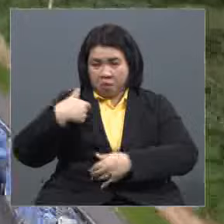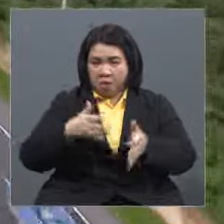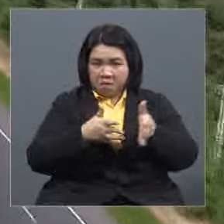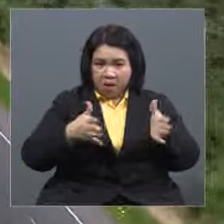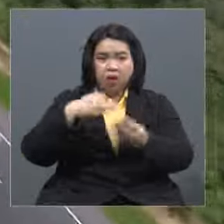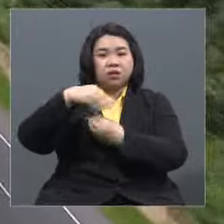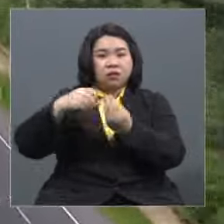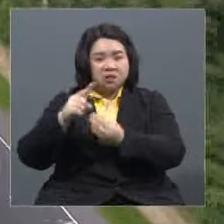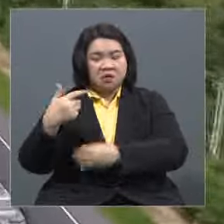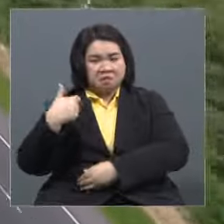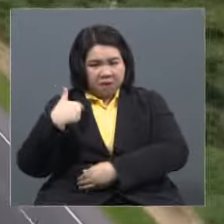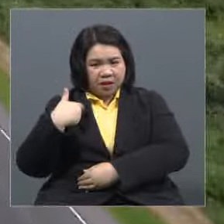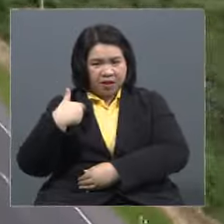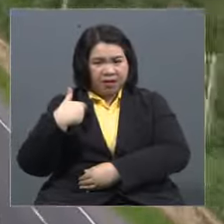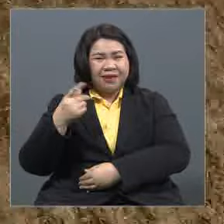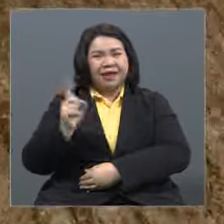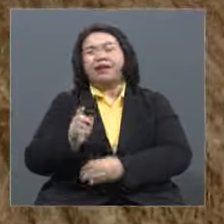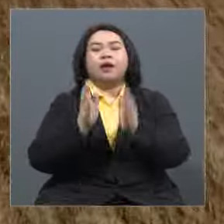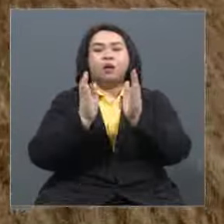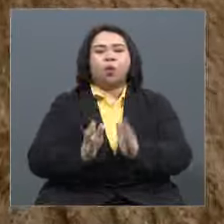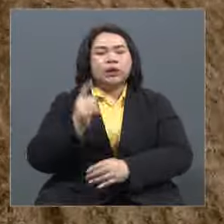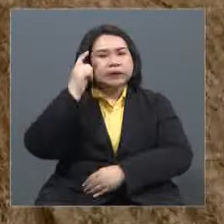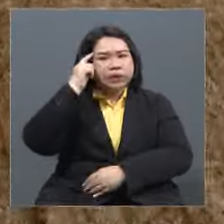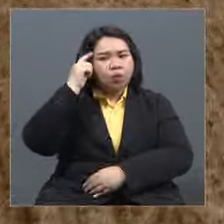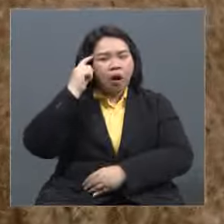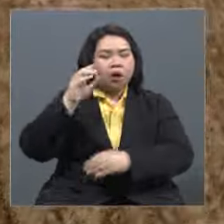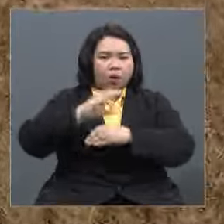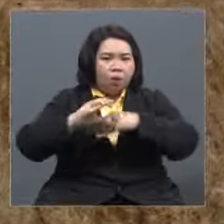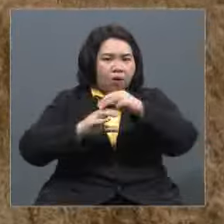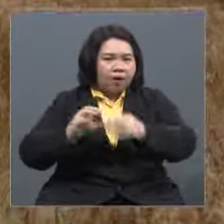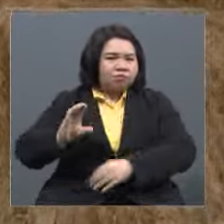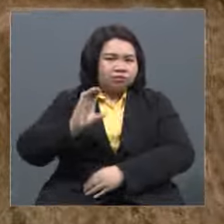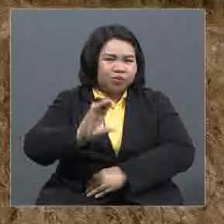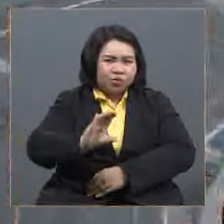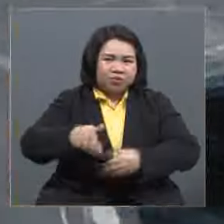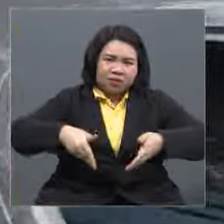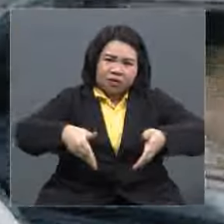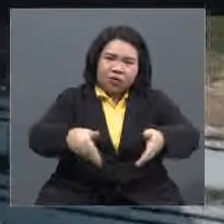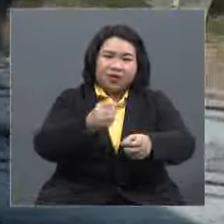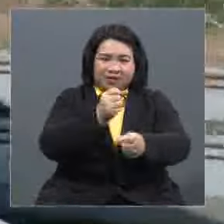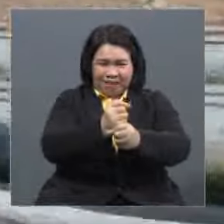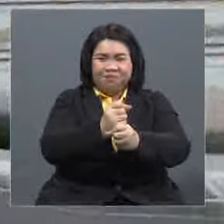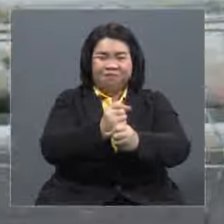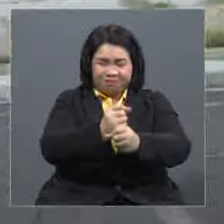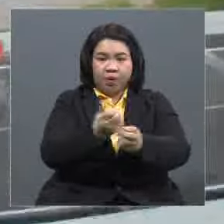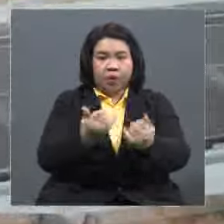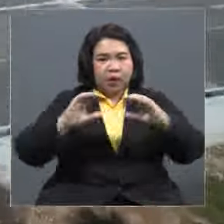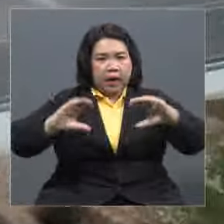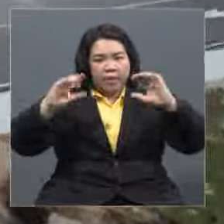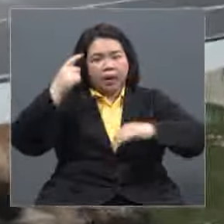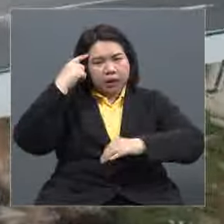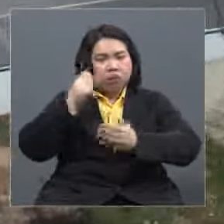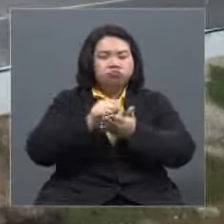ทำให้กลายเป็นจุดหมายปลายทางของการลงทุนโครงการเมกะโปรเจคด้านคมนาคมขนส่งที่รัฐบาลมุ่งอำนวยความ